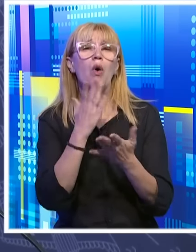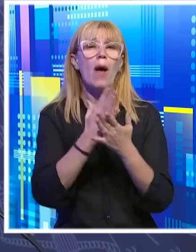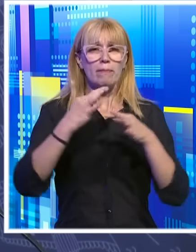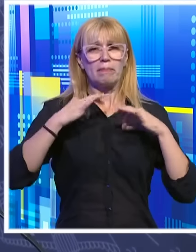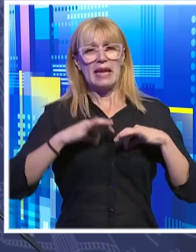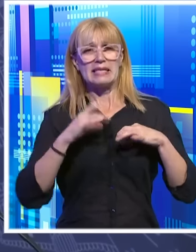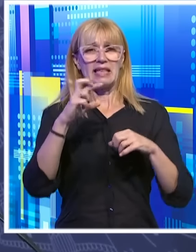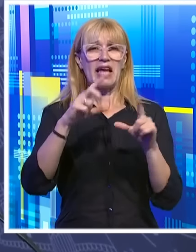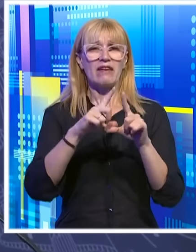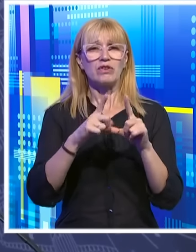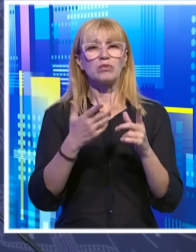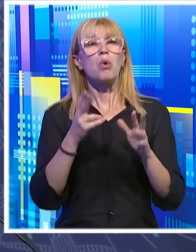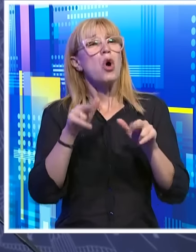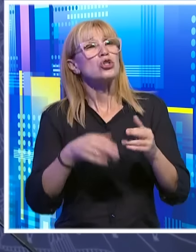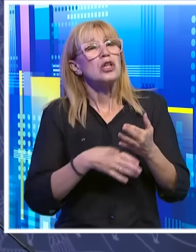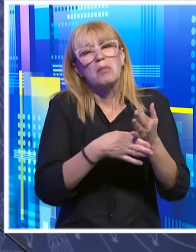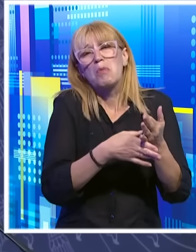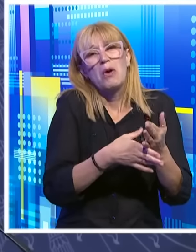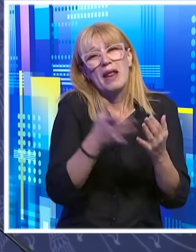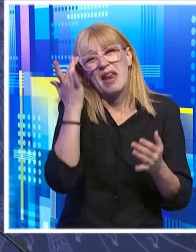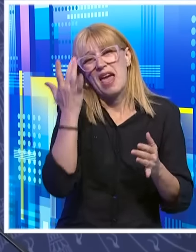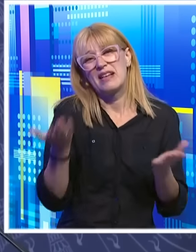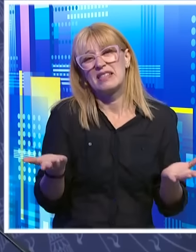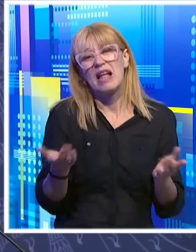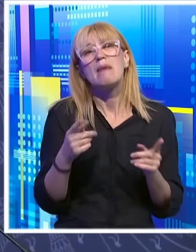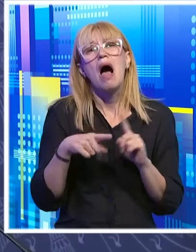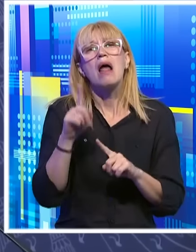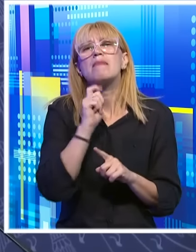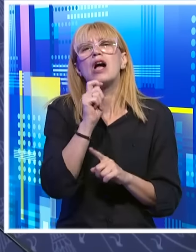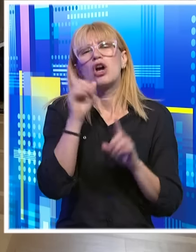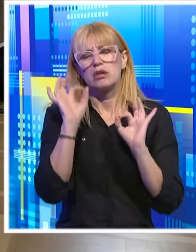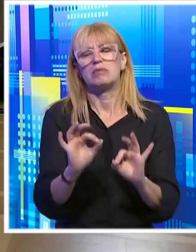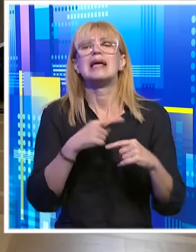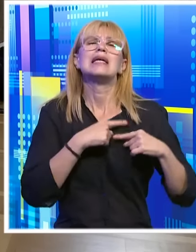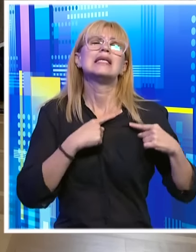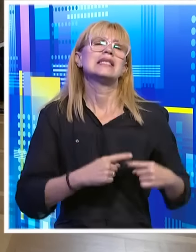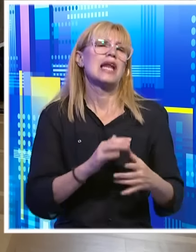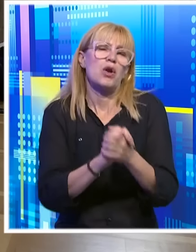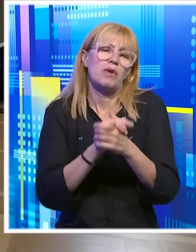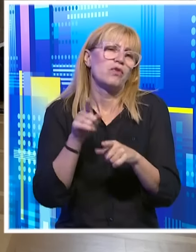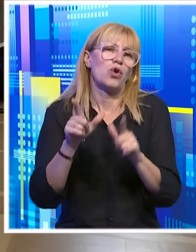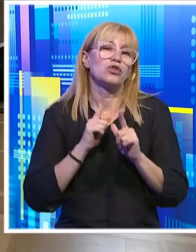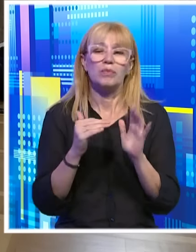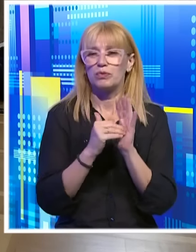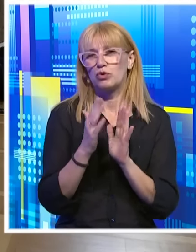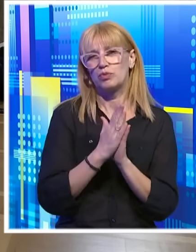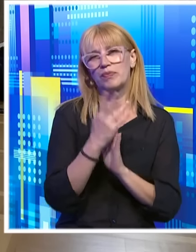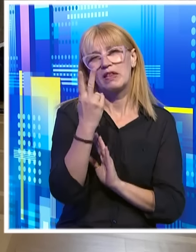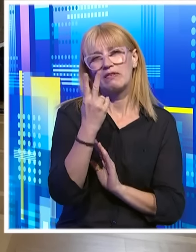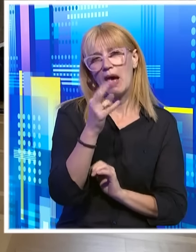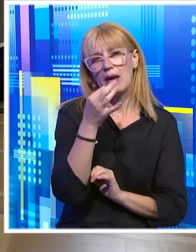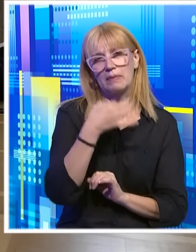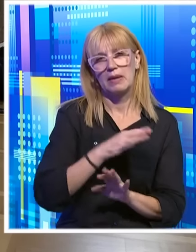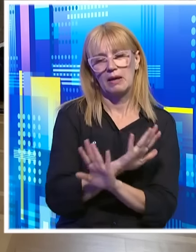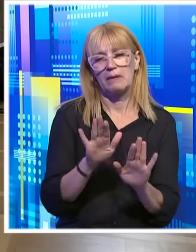od Mađara ništa sem čistog i iskrenog prijateljstva ne očekujem. Još 2 pitanja samo. Izvolite,